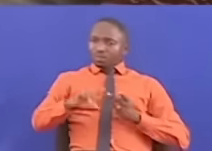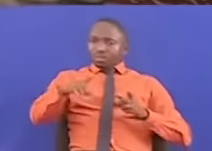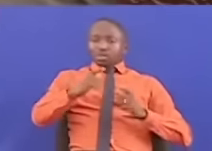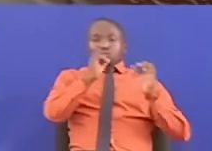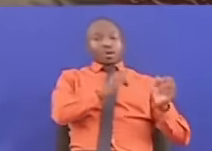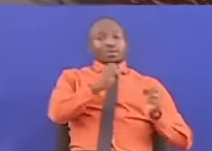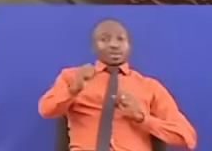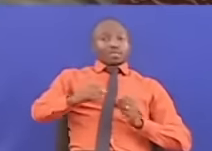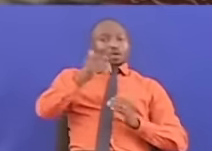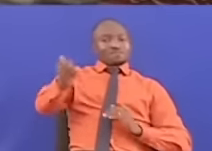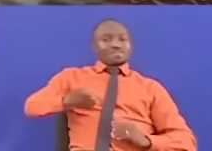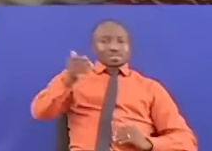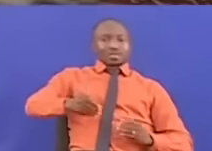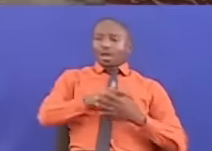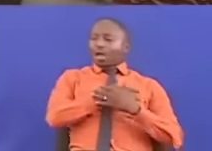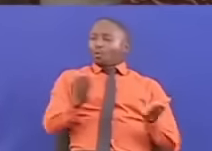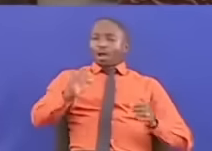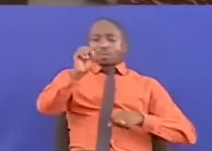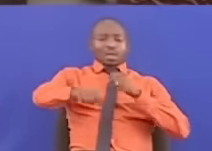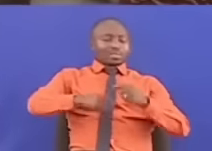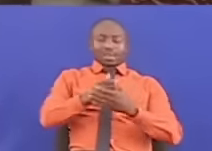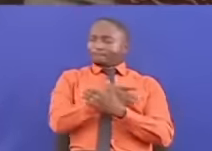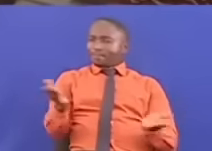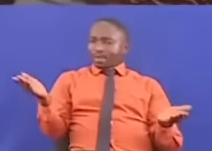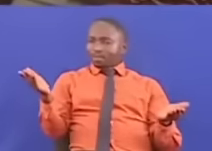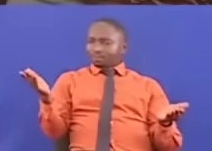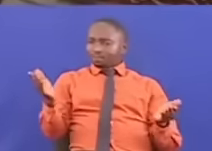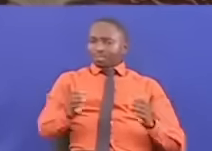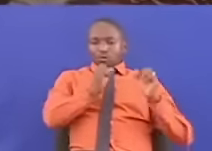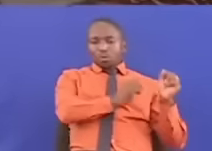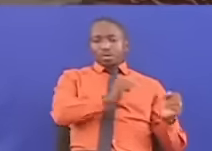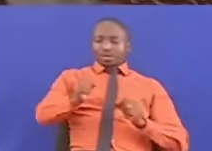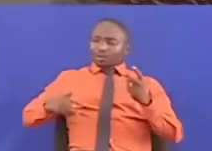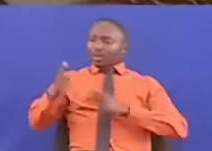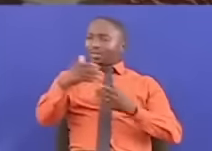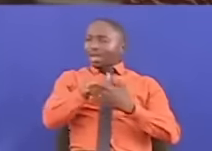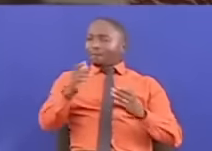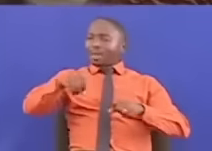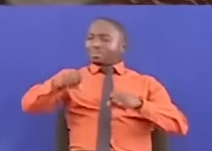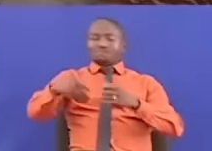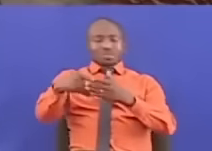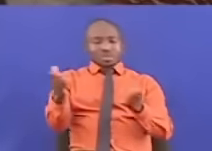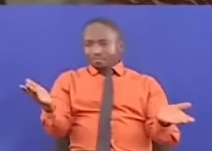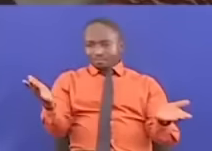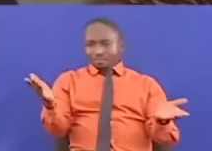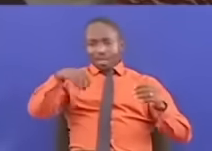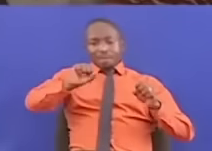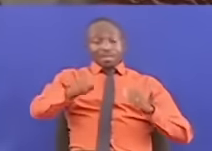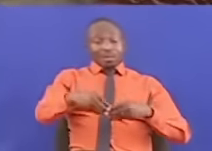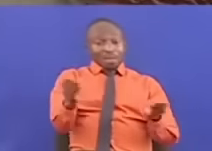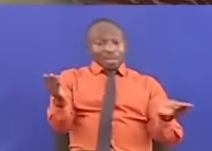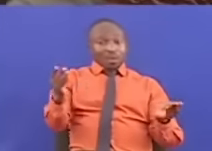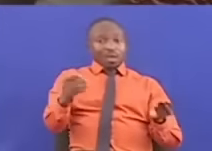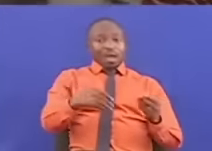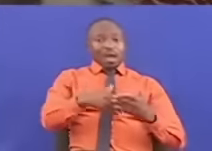wat wa viji hawana hata bais nchi hii wat wa kata hawana hata piki na piki wala